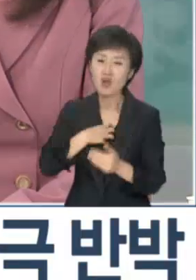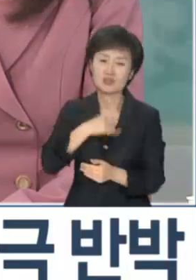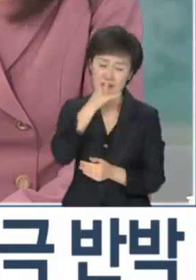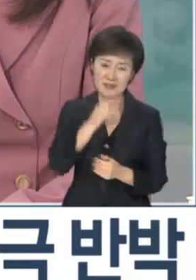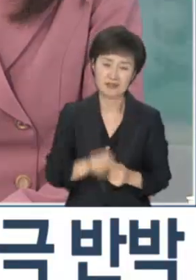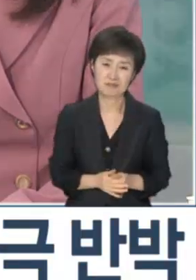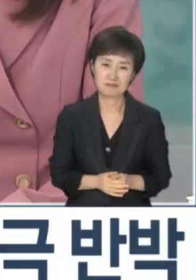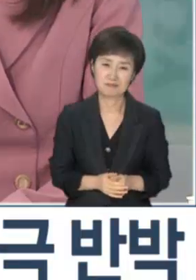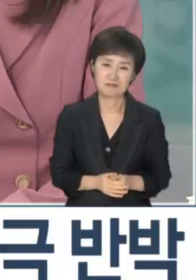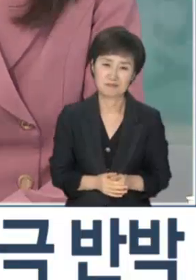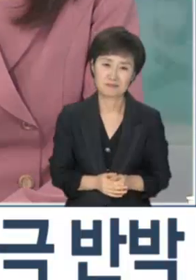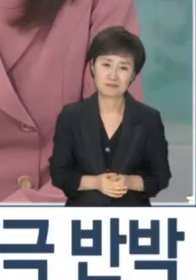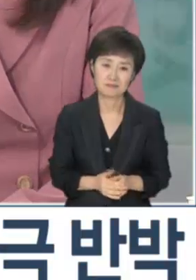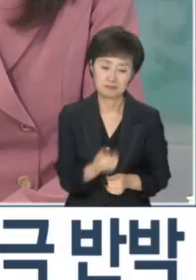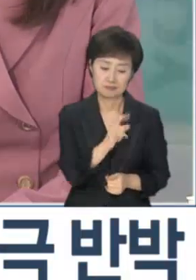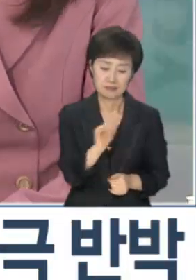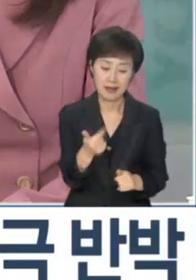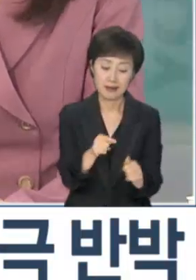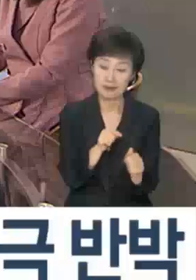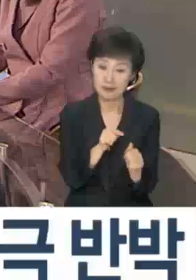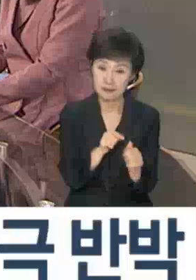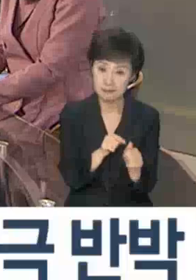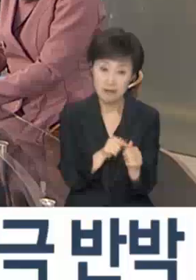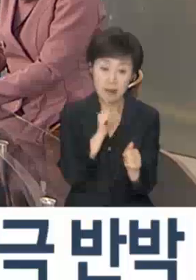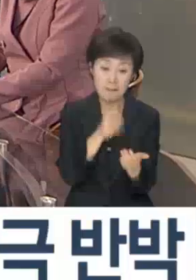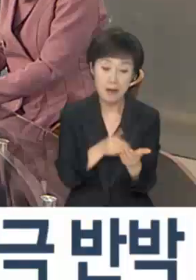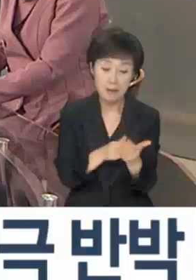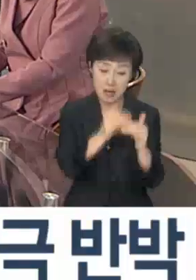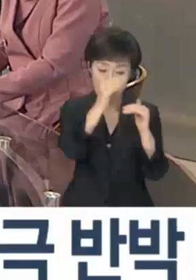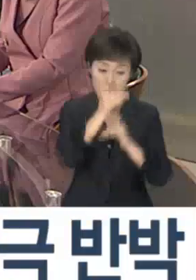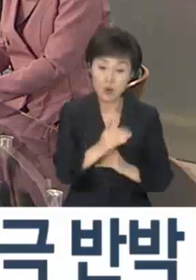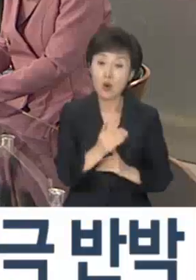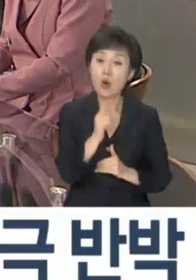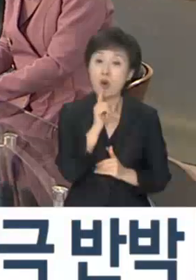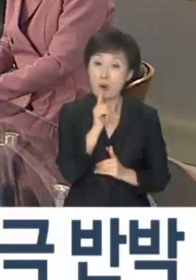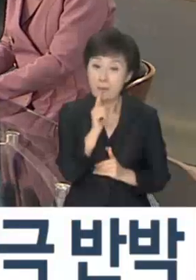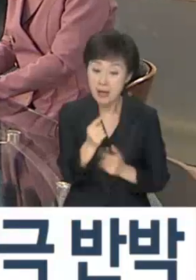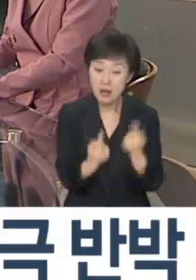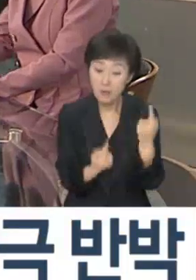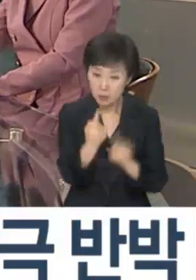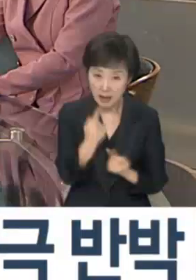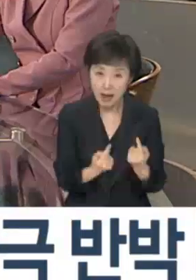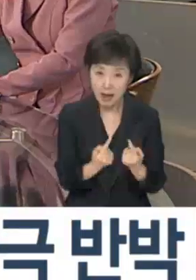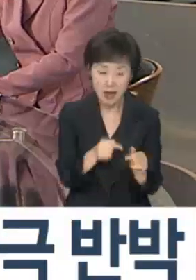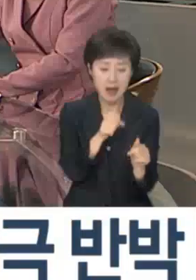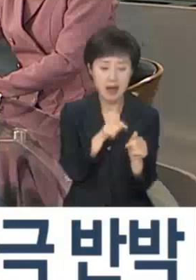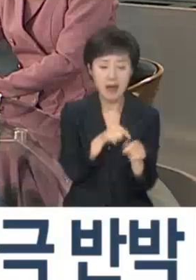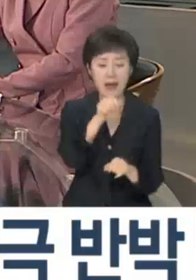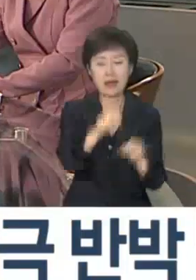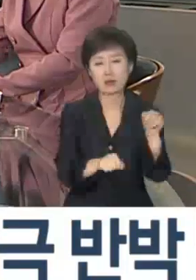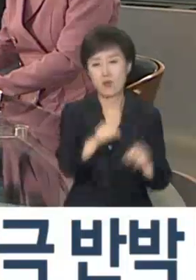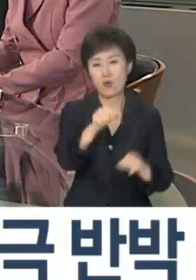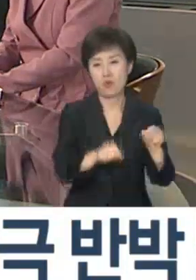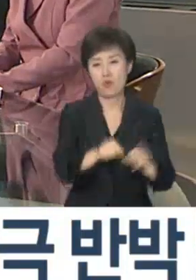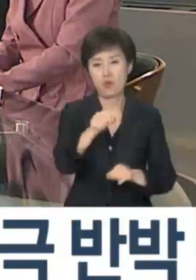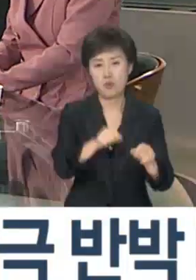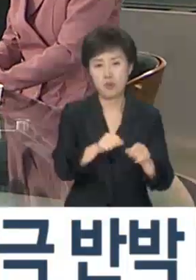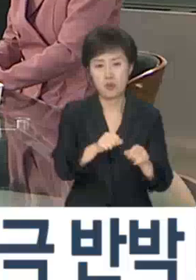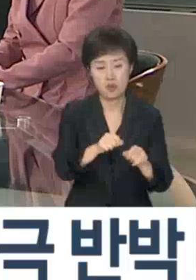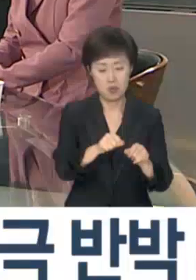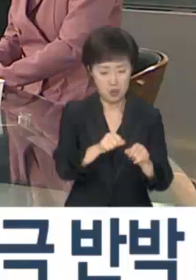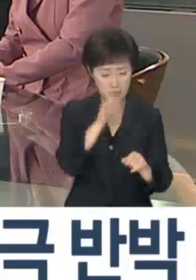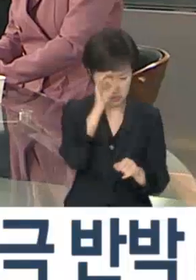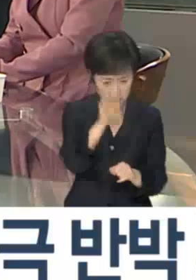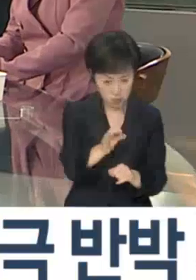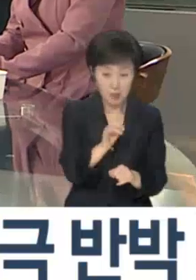거라고 생각합니다. 한동훈 장관의 이번 발언보다는 한동훈 장관의 그동안의 모습과 어떤 행동을 보자라는